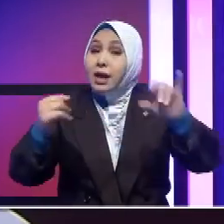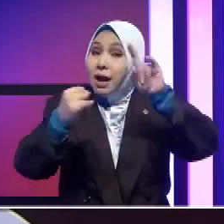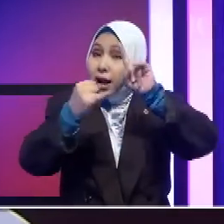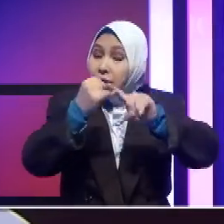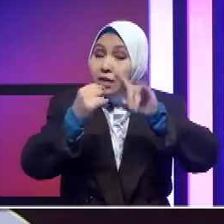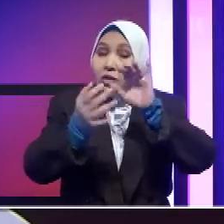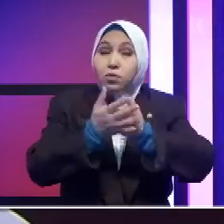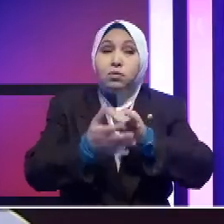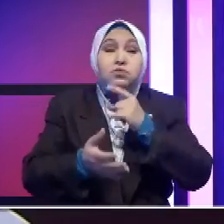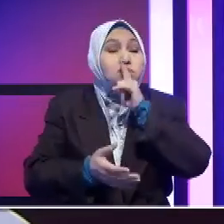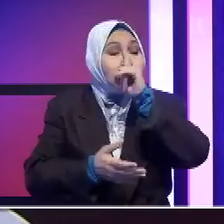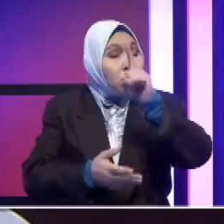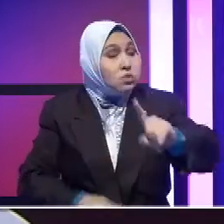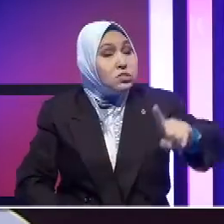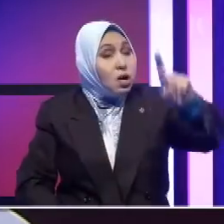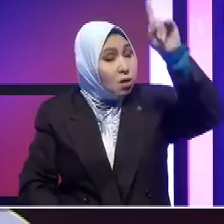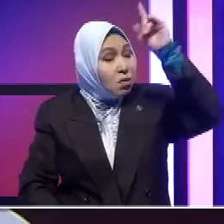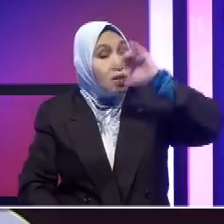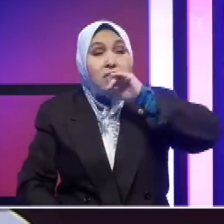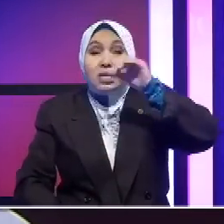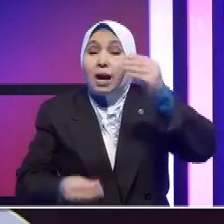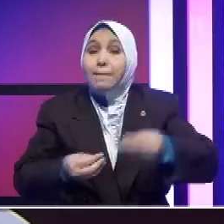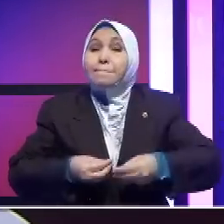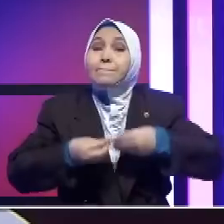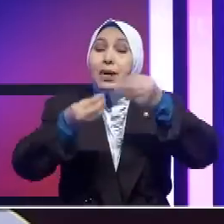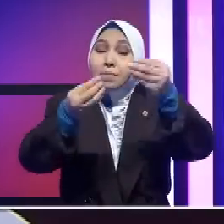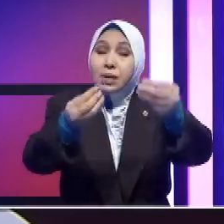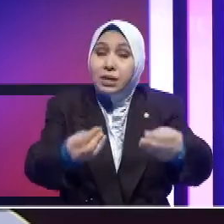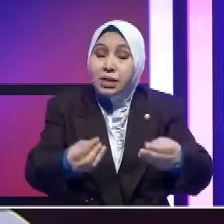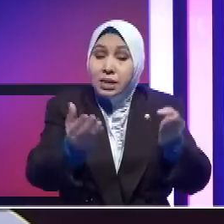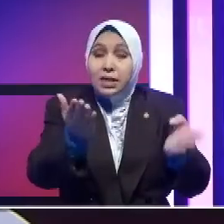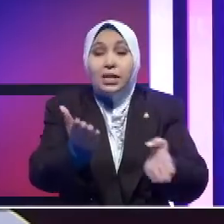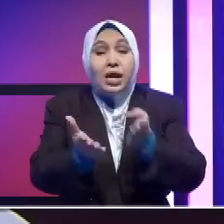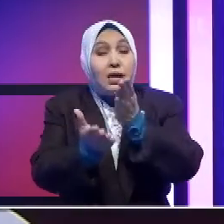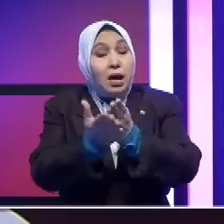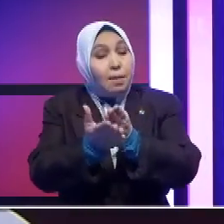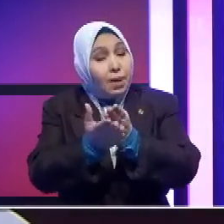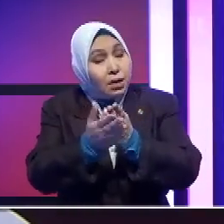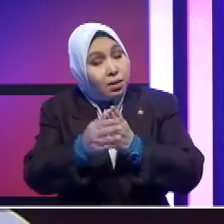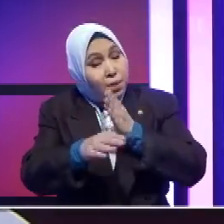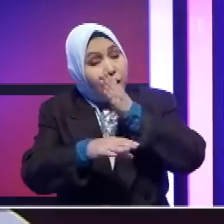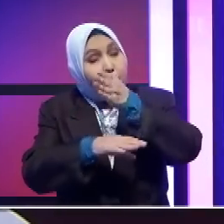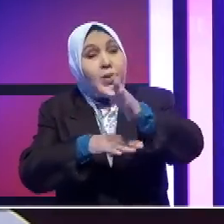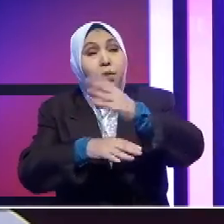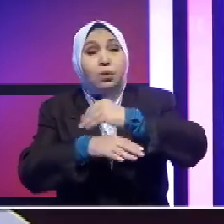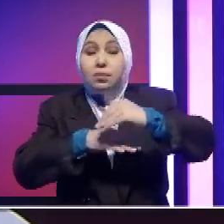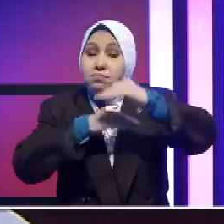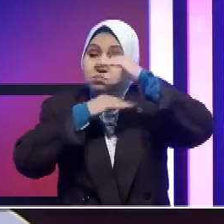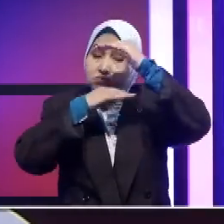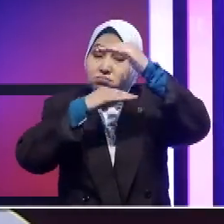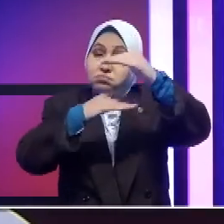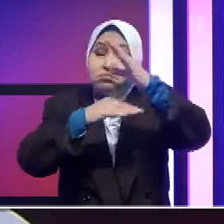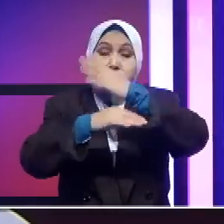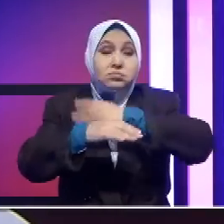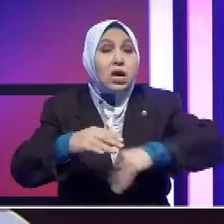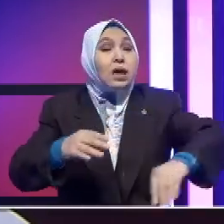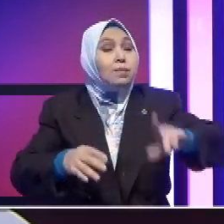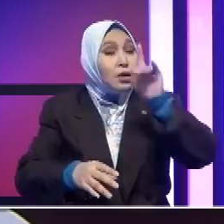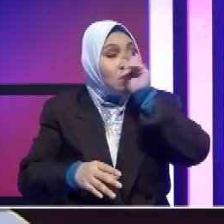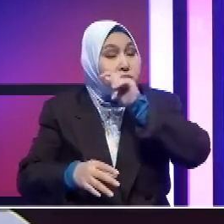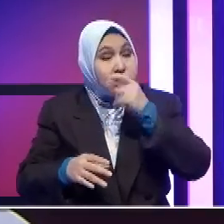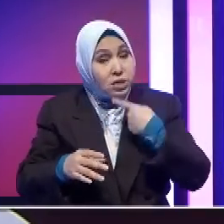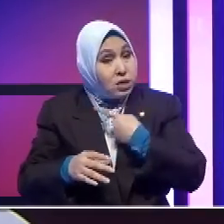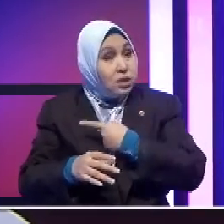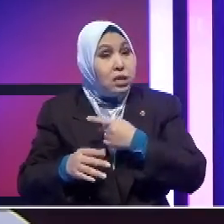kadzdzab, sesungguhnya Allah tidak memberi hidayah kepada mereka yang melampau, yang berdusta. Jadi ini ayat 28, menarik kita